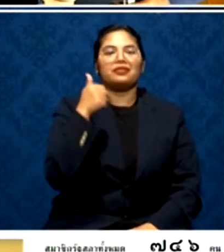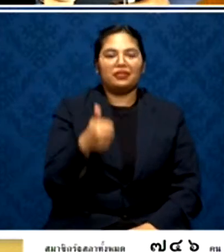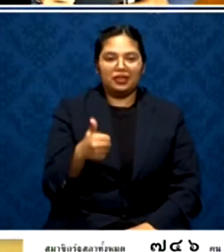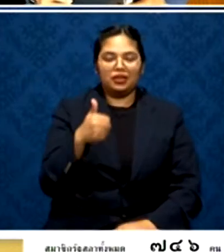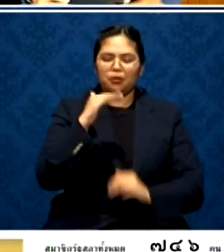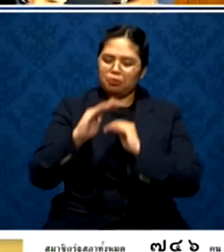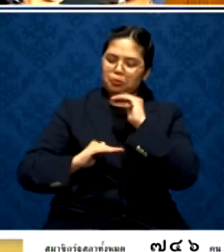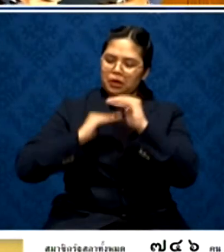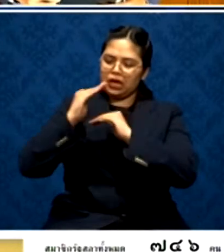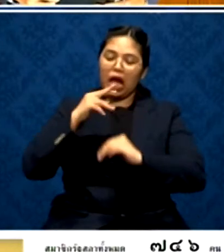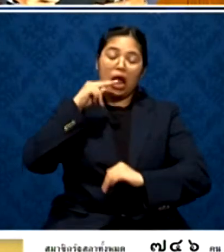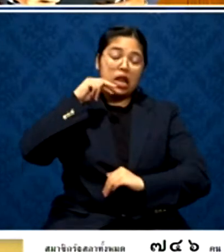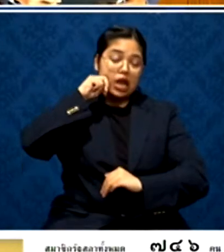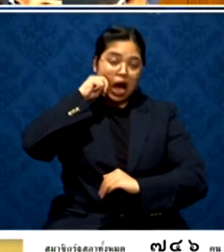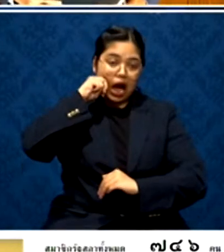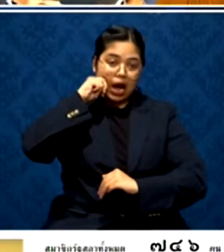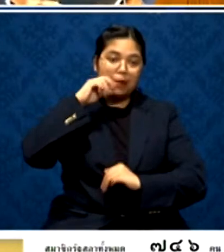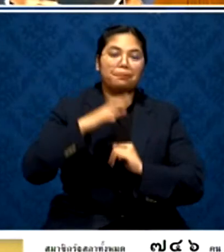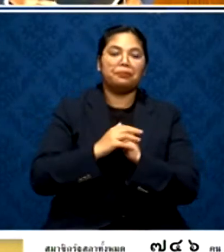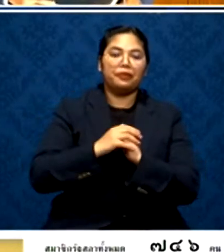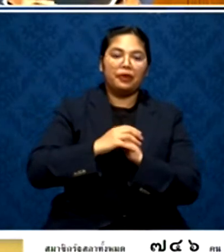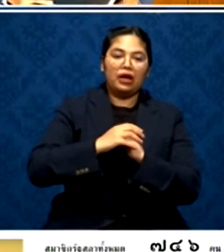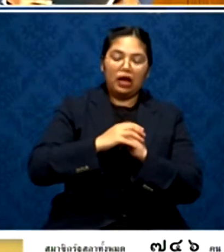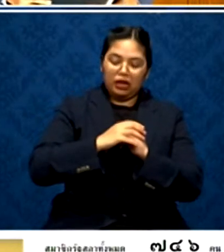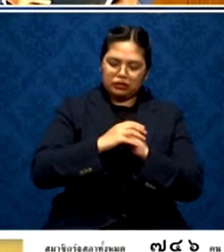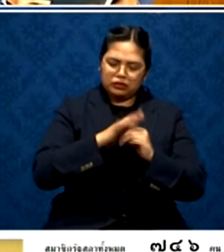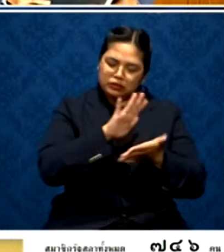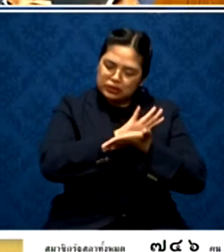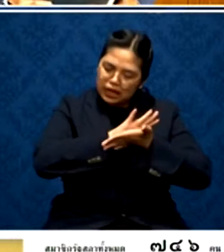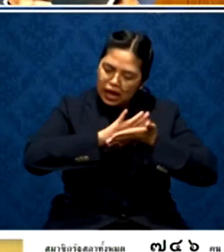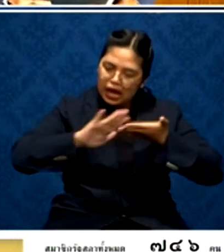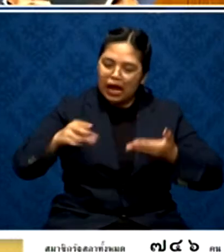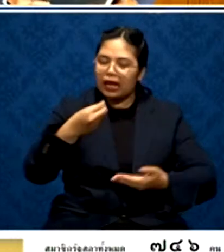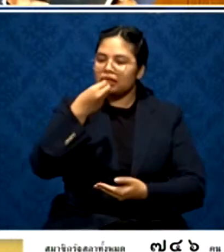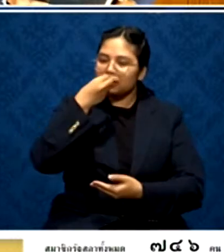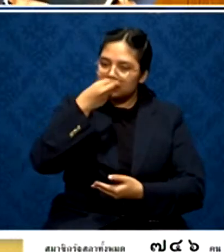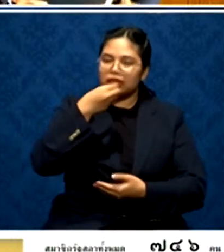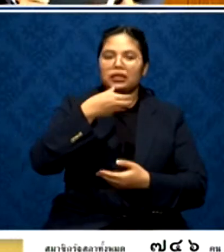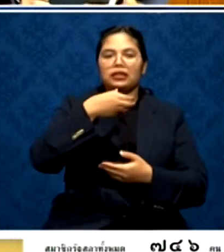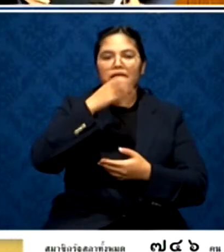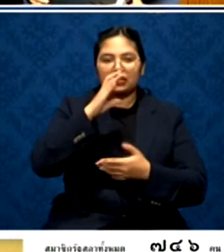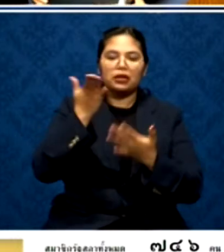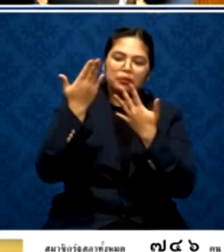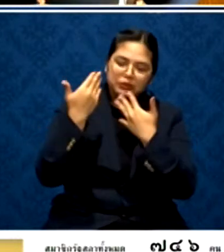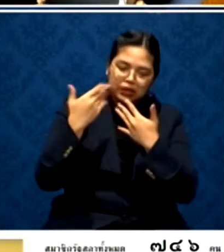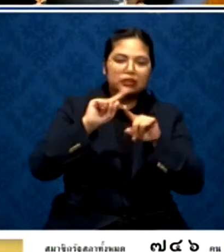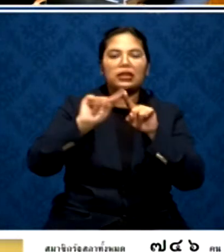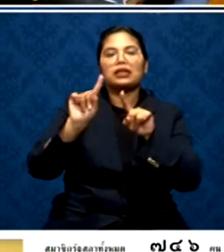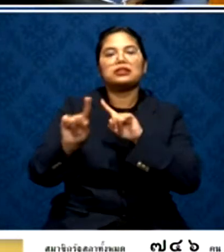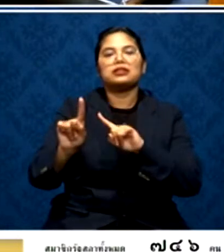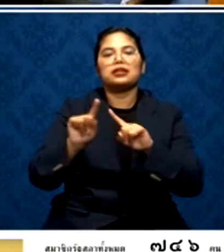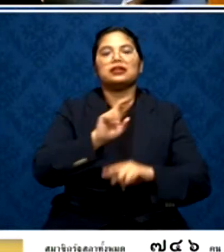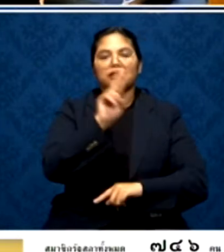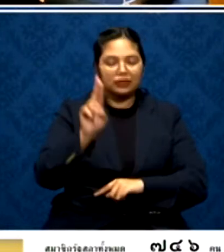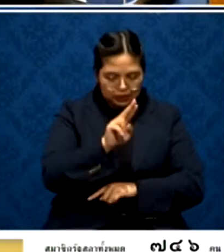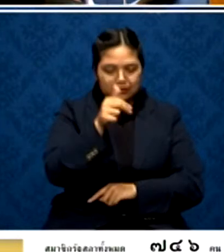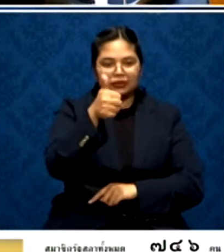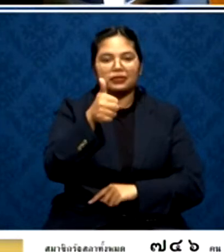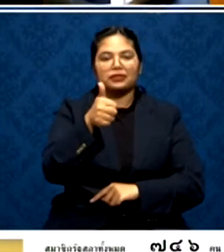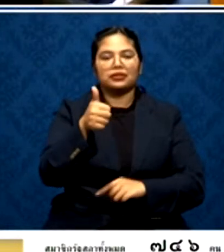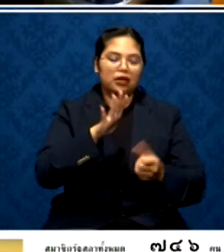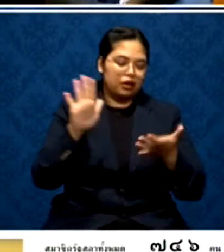พัฒนาระบบน้ำประปาเพื่อให้ประชาชนมีน้ำสะอาดสำหรับการอุปโภคและบริโภคอย่างทั่วถึง